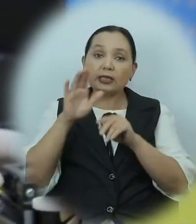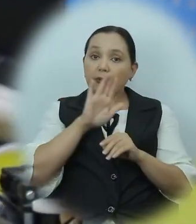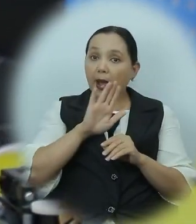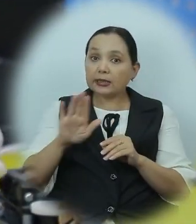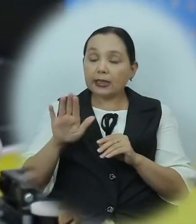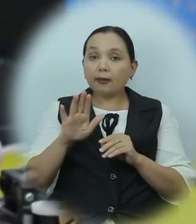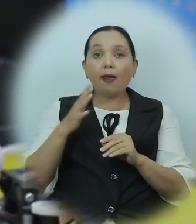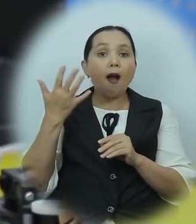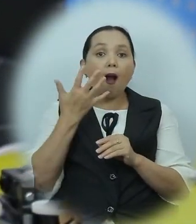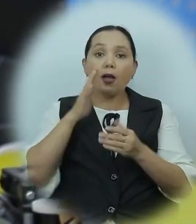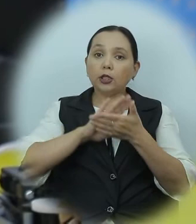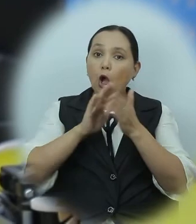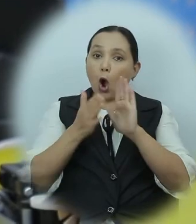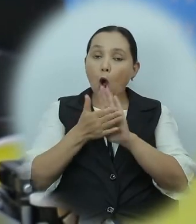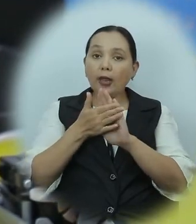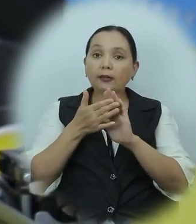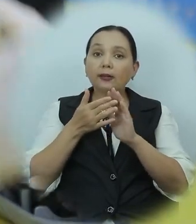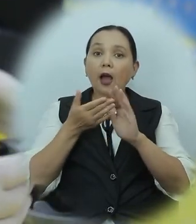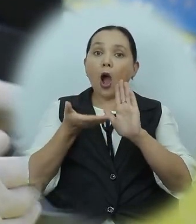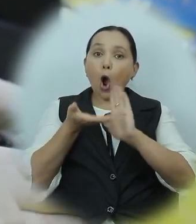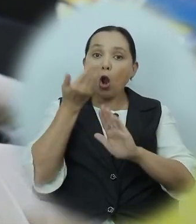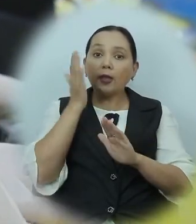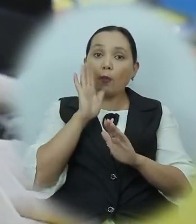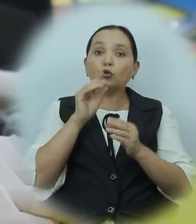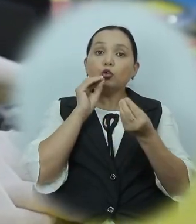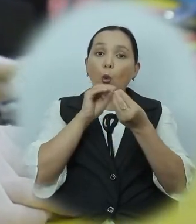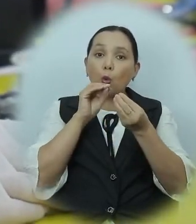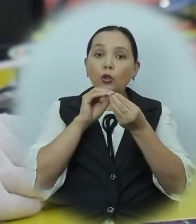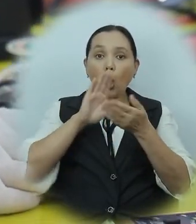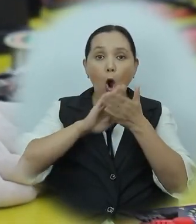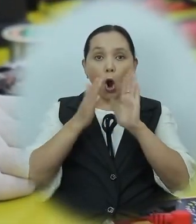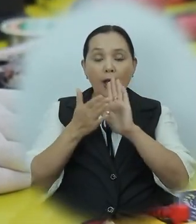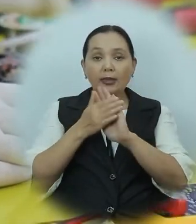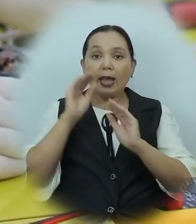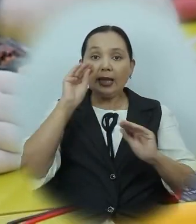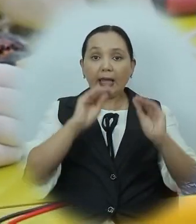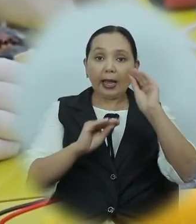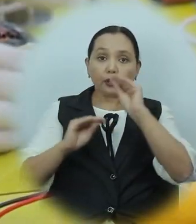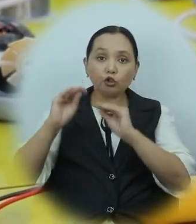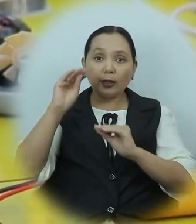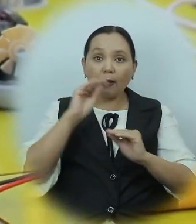va qanday holatda yechib olingan bo'lsa, xuddi shu holatda yig'ishga